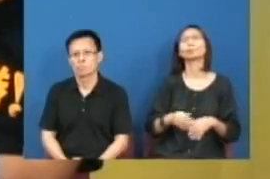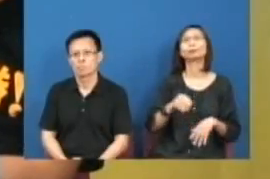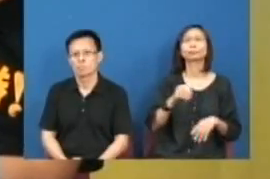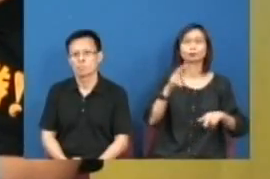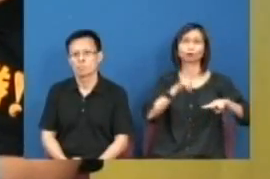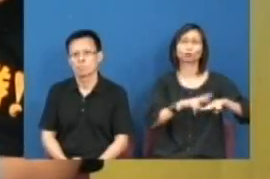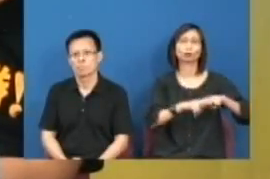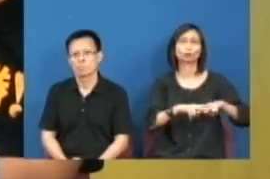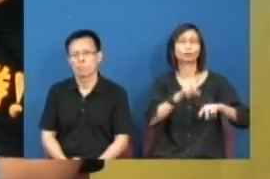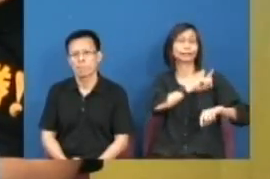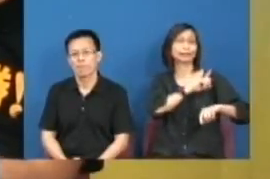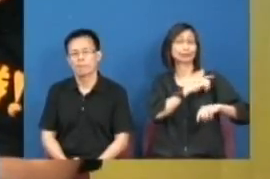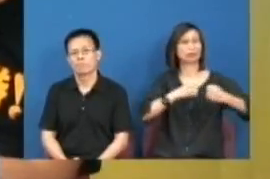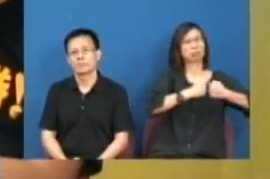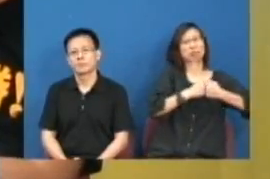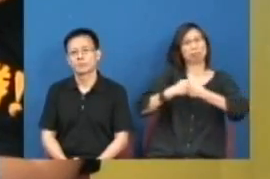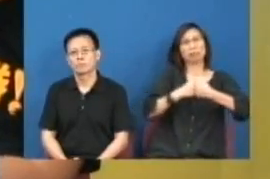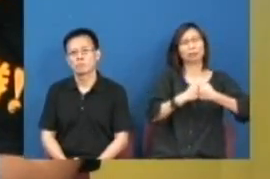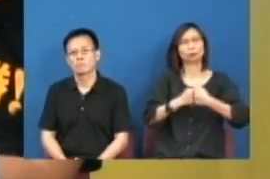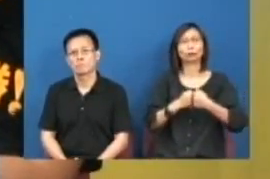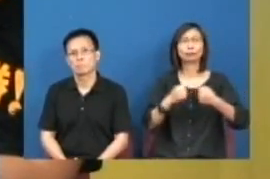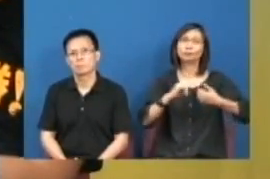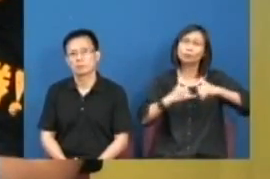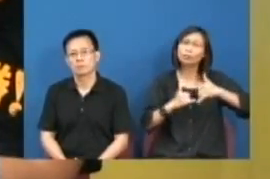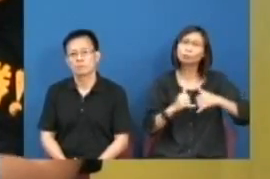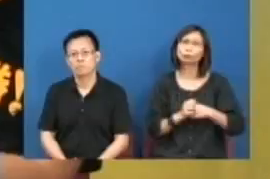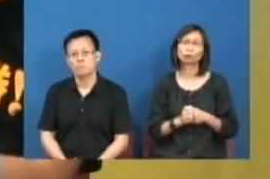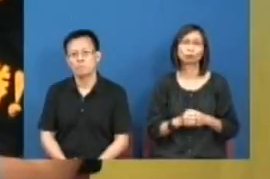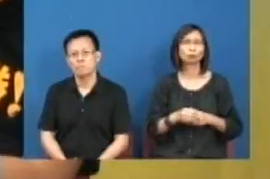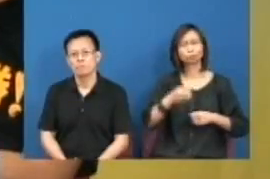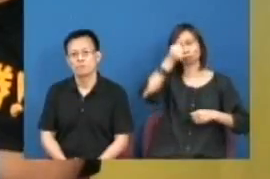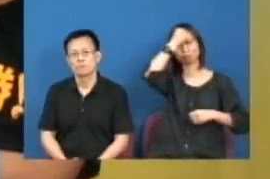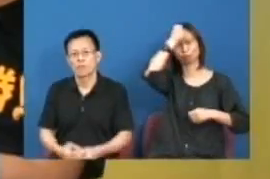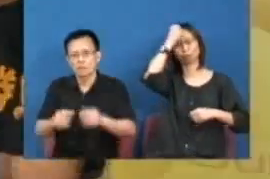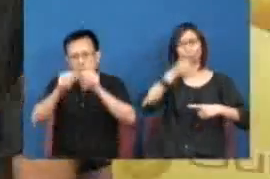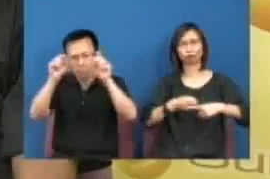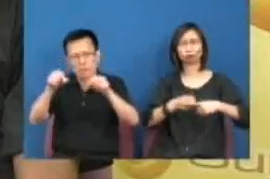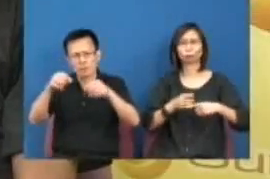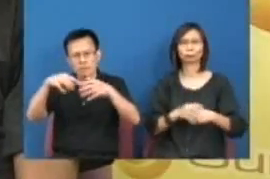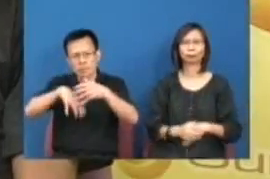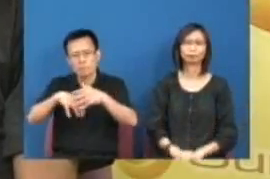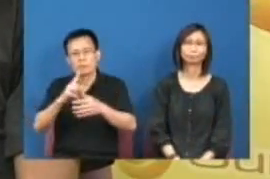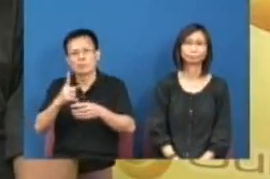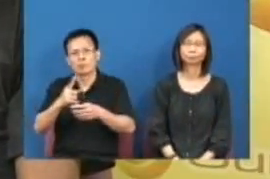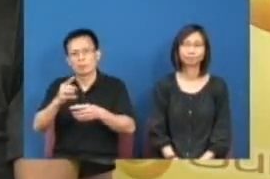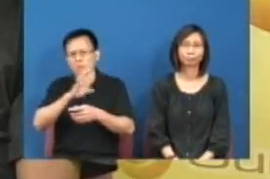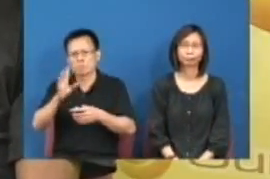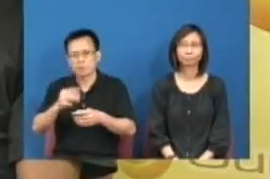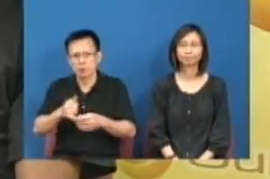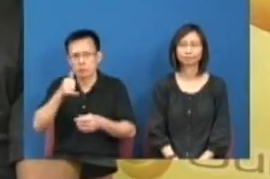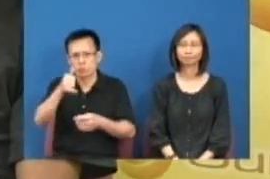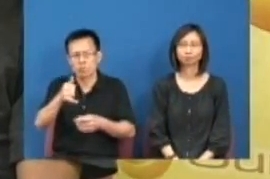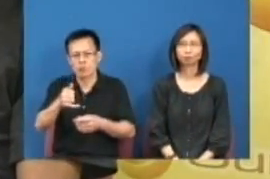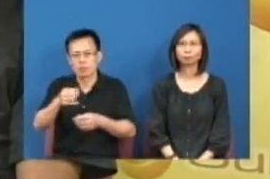條出來自己鬥自己的妄居，那會不會其實有人 就說，那個問題就是原本是不應該出現的，但是中共的權